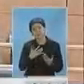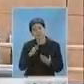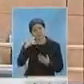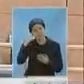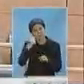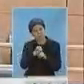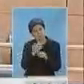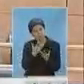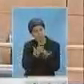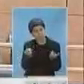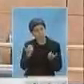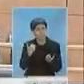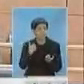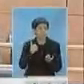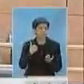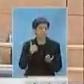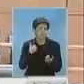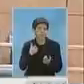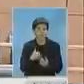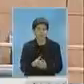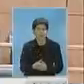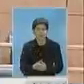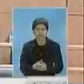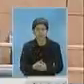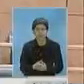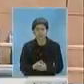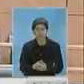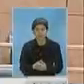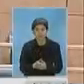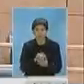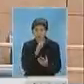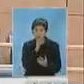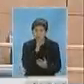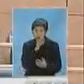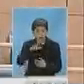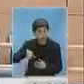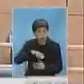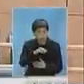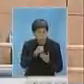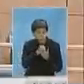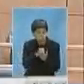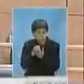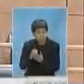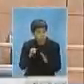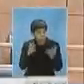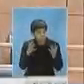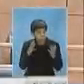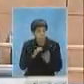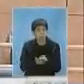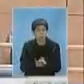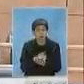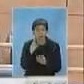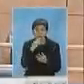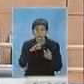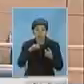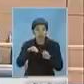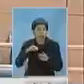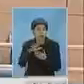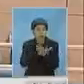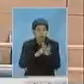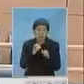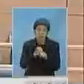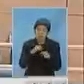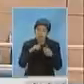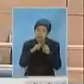ไปมันจะเสียหายใหญ่กว่ารออยู่ข้างหน้าแล้วถ้าเราทั้งหมดไม่ช่วยกันให้บ้านเมืองนี้รอดปลอด